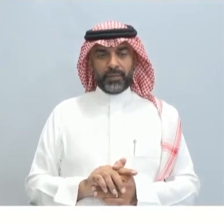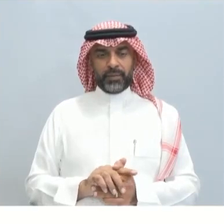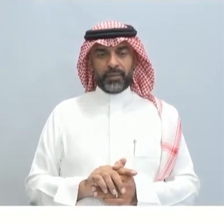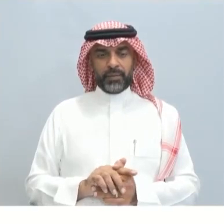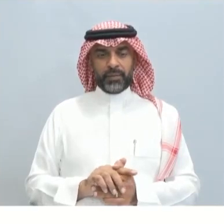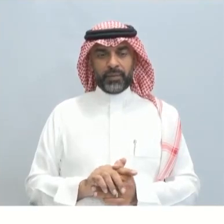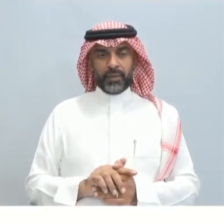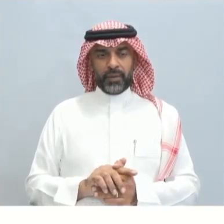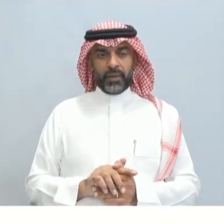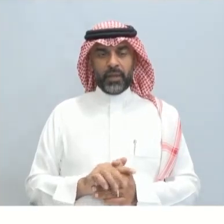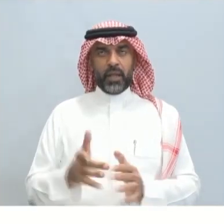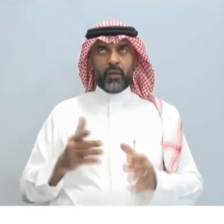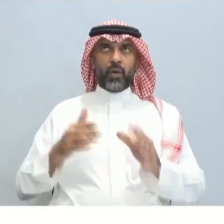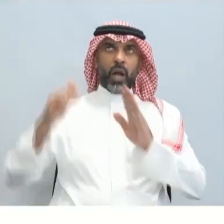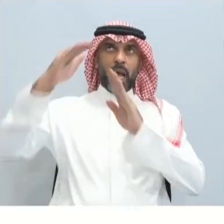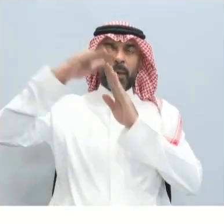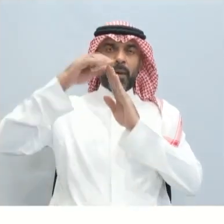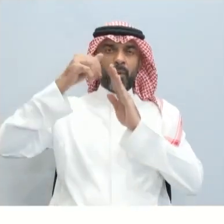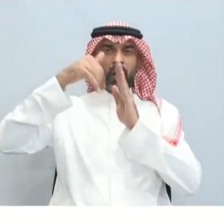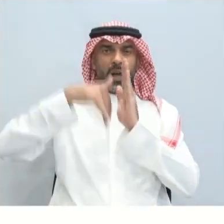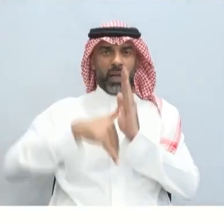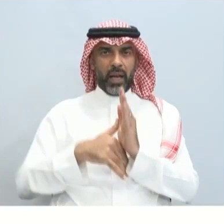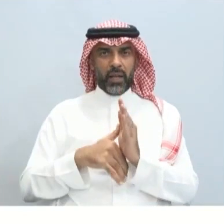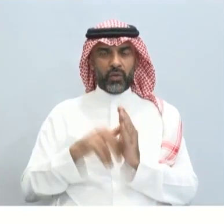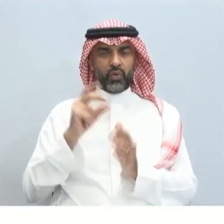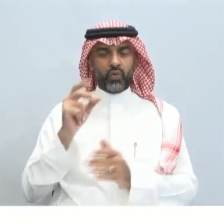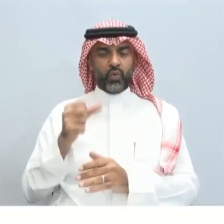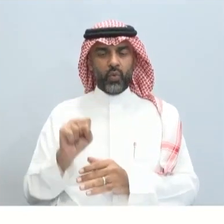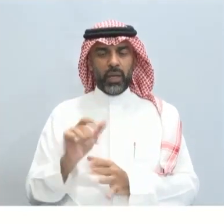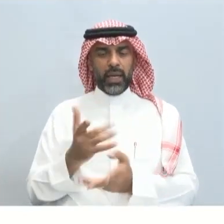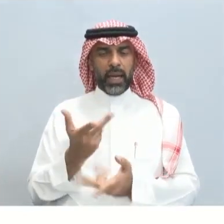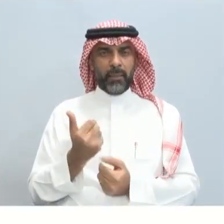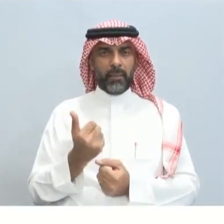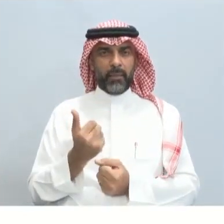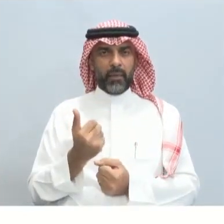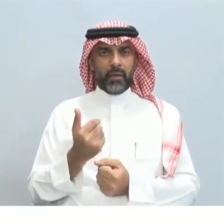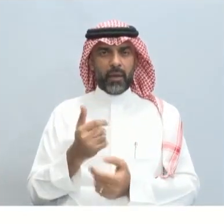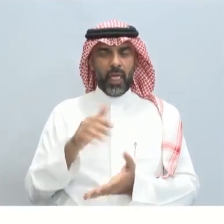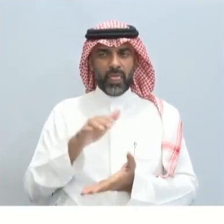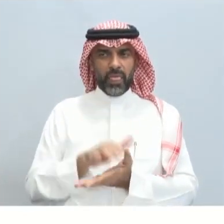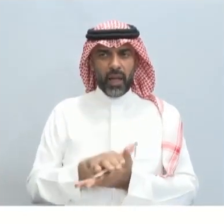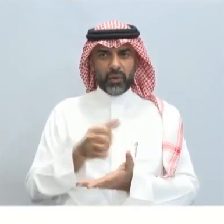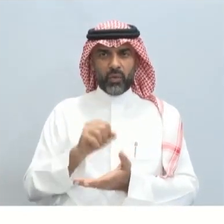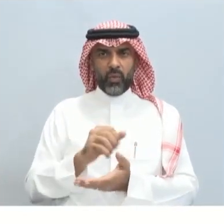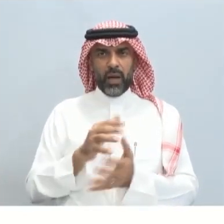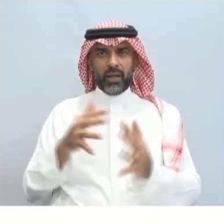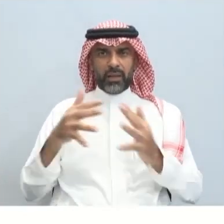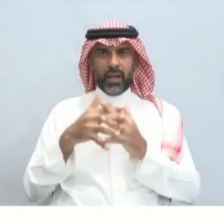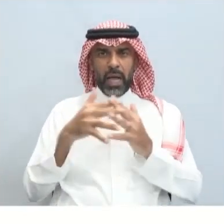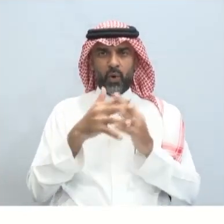قمم وقيعان اما الموجات الطوليه كانت تتكون من تضاغطات وتخلخلات